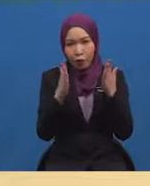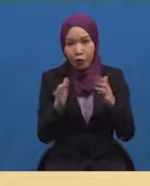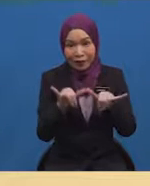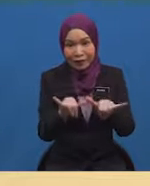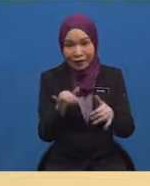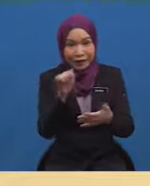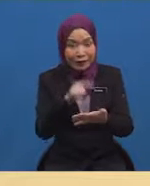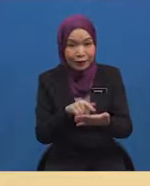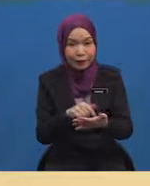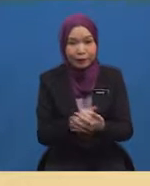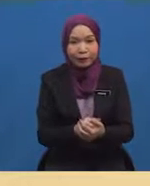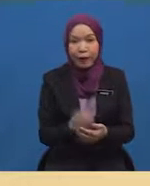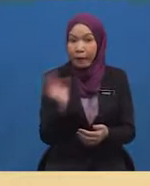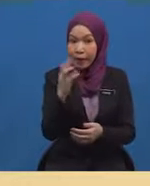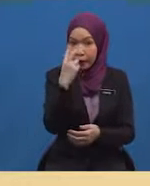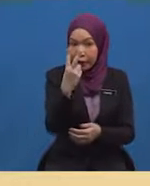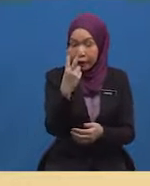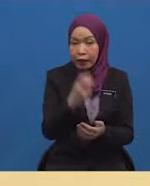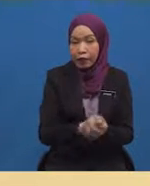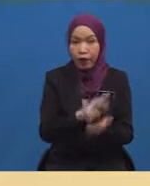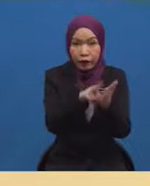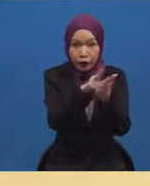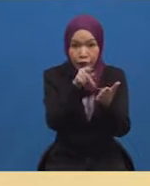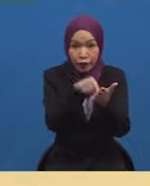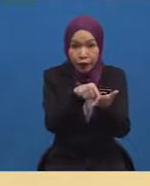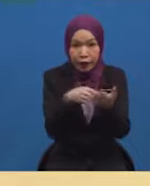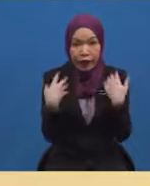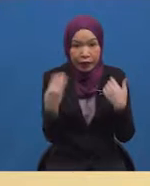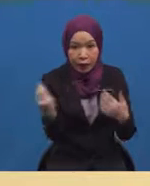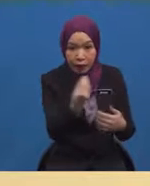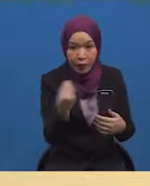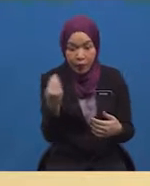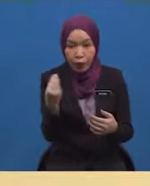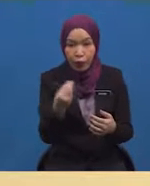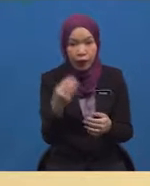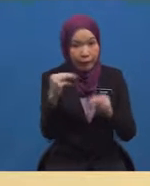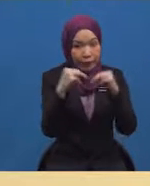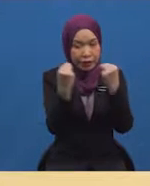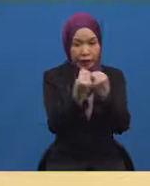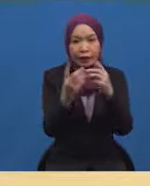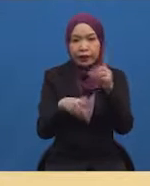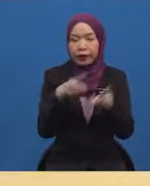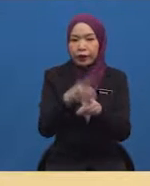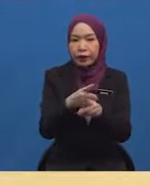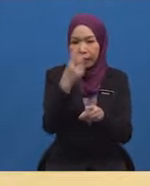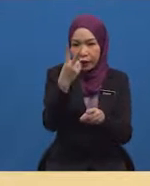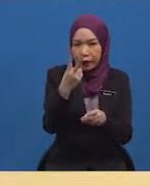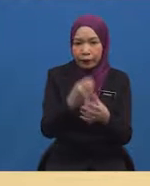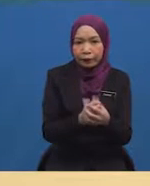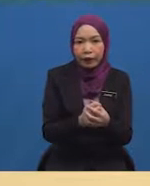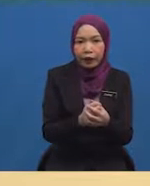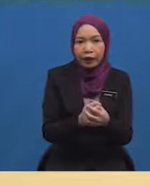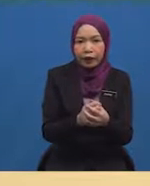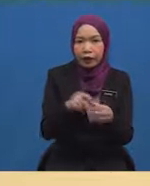lebih jelas tentang taburan penduduk dunia. Warna yang lebih gelap dalam peta menggambarkan